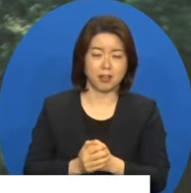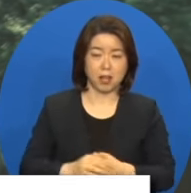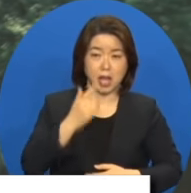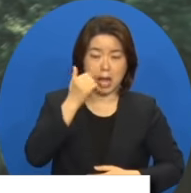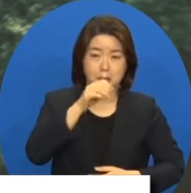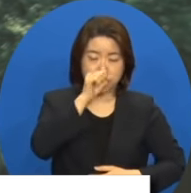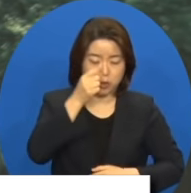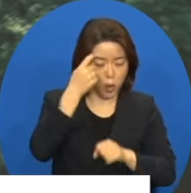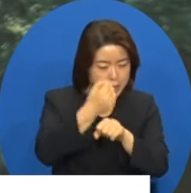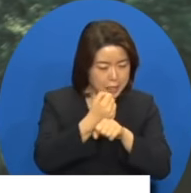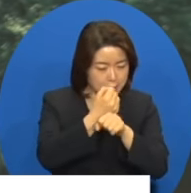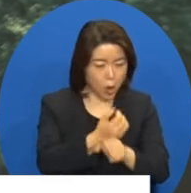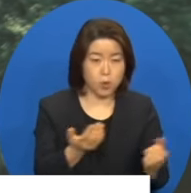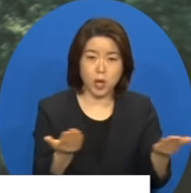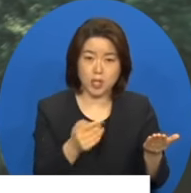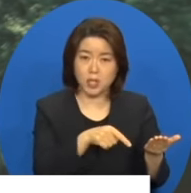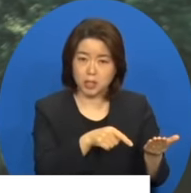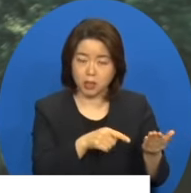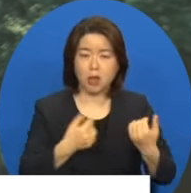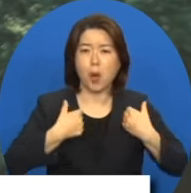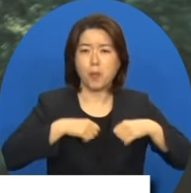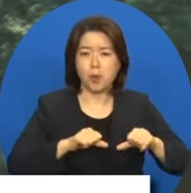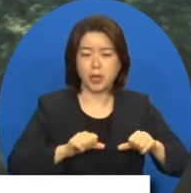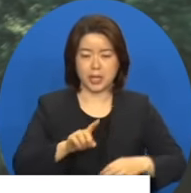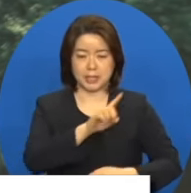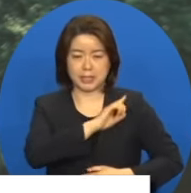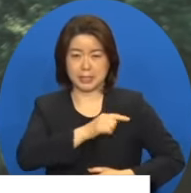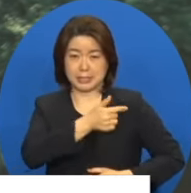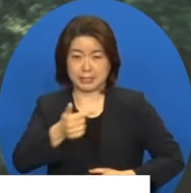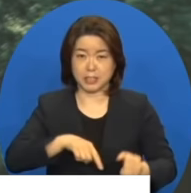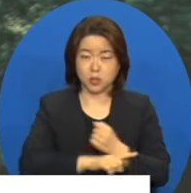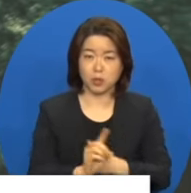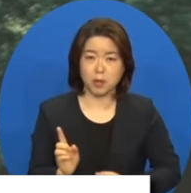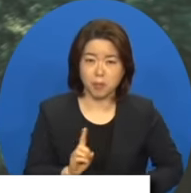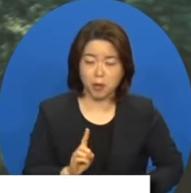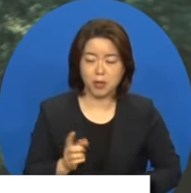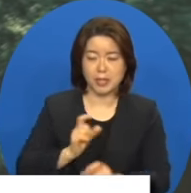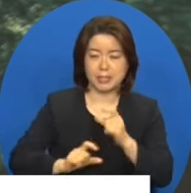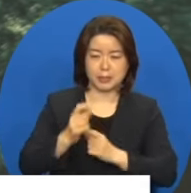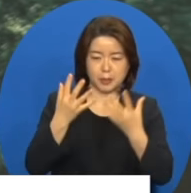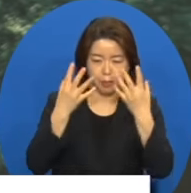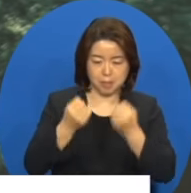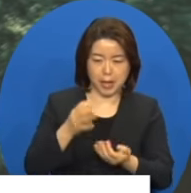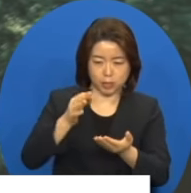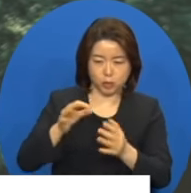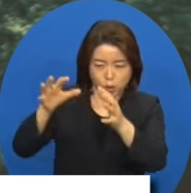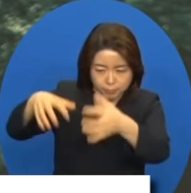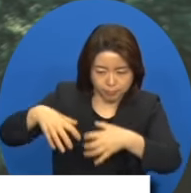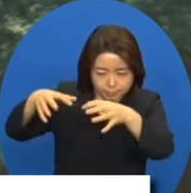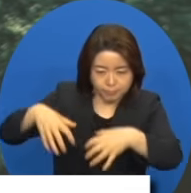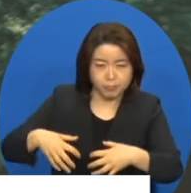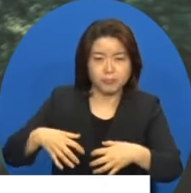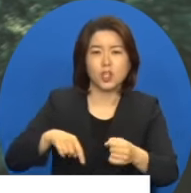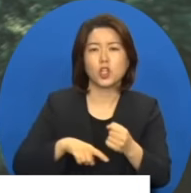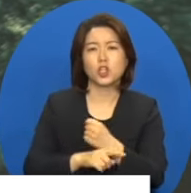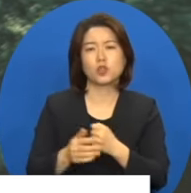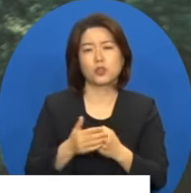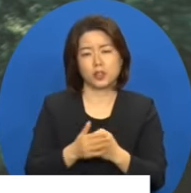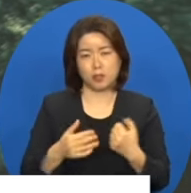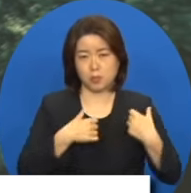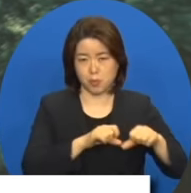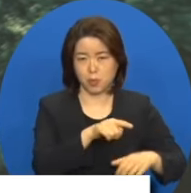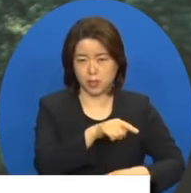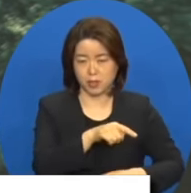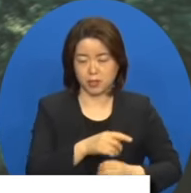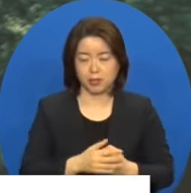좋아했던 연구원의 직업을 포기했던 가장 큰 이유는 더 많은 돈을 벌 수 있다는 이유였습니다. 우리